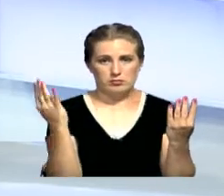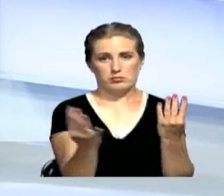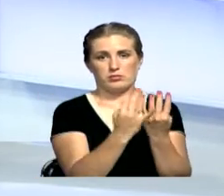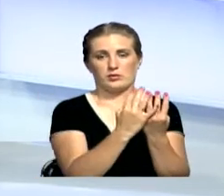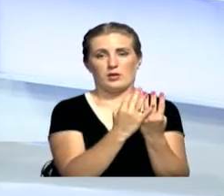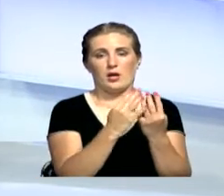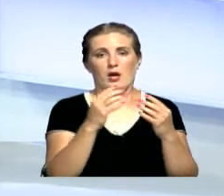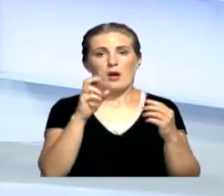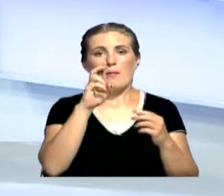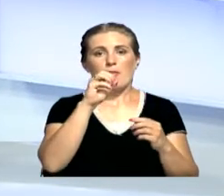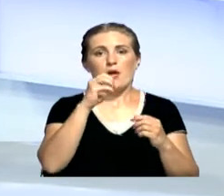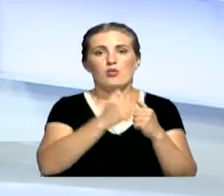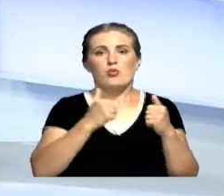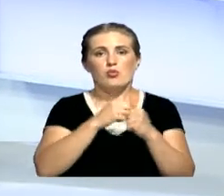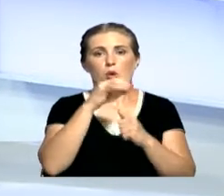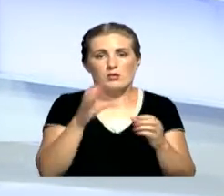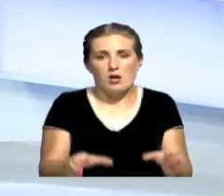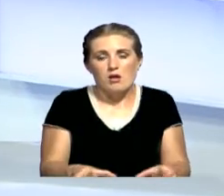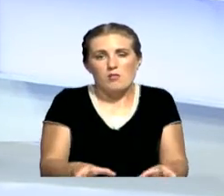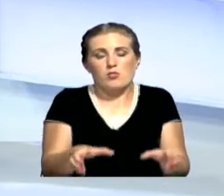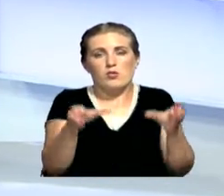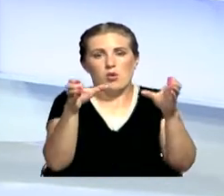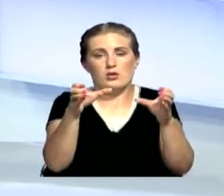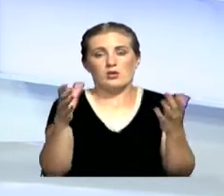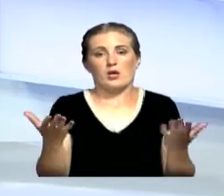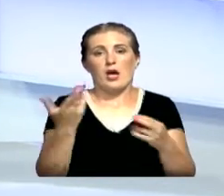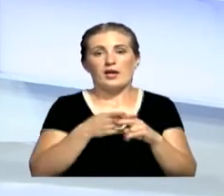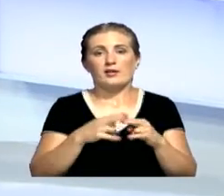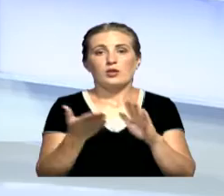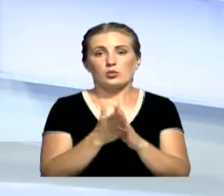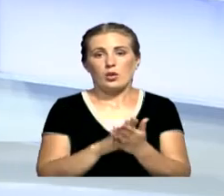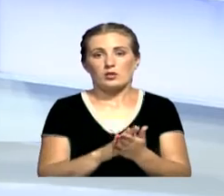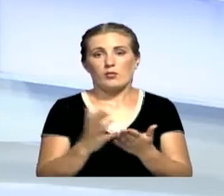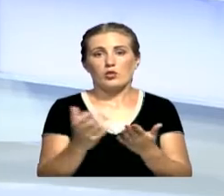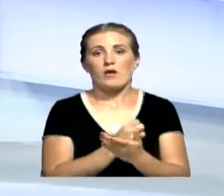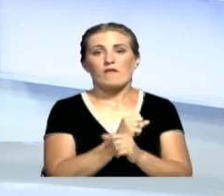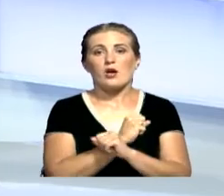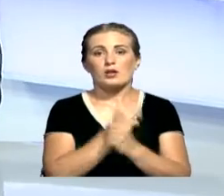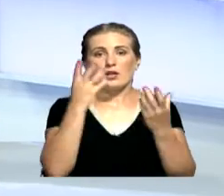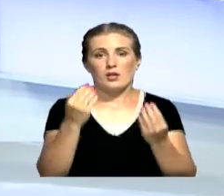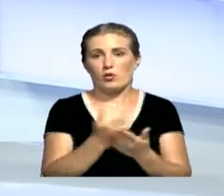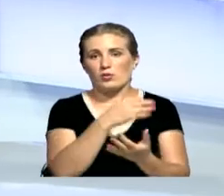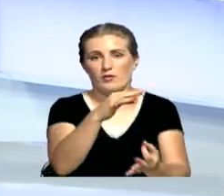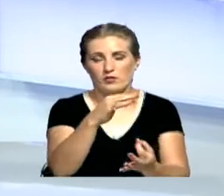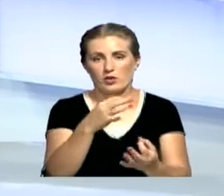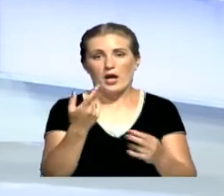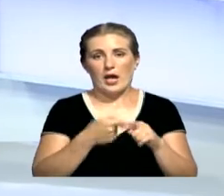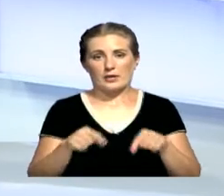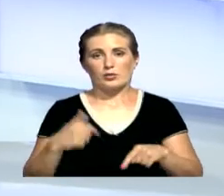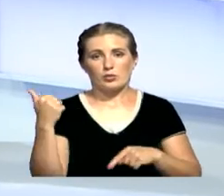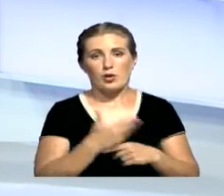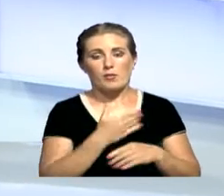бетонные блоки вот эта ситуация она оказалась мин на выходные дни подвешена буквально за эту неделю мы проводим